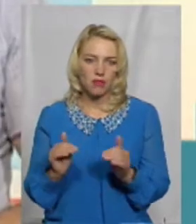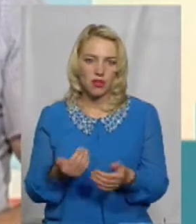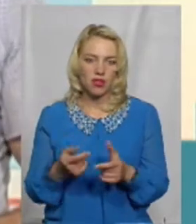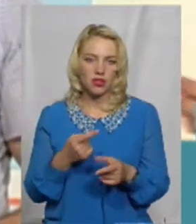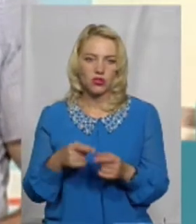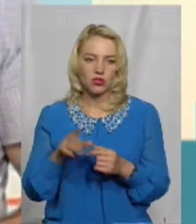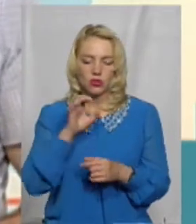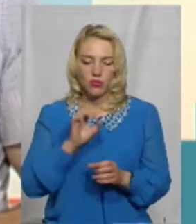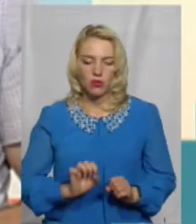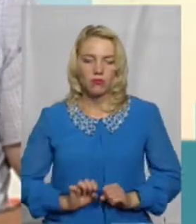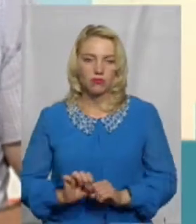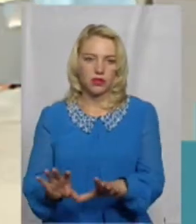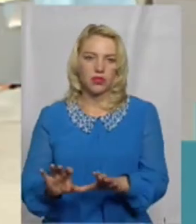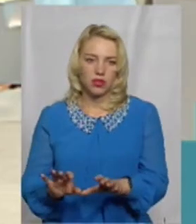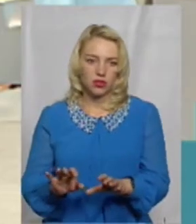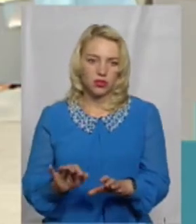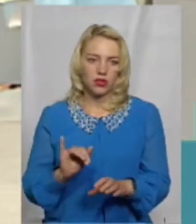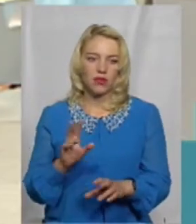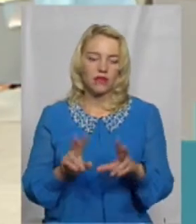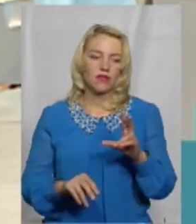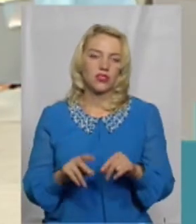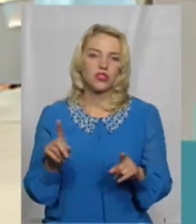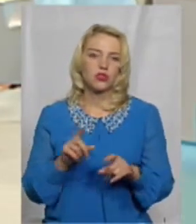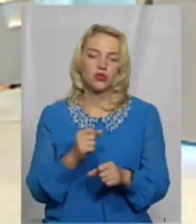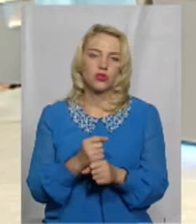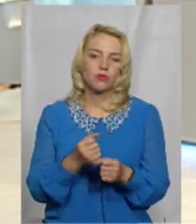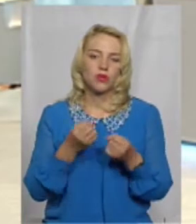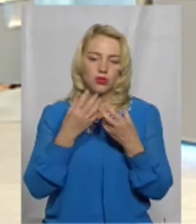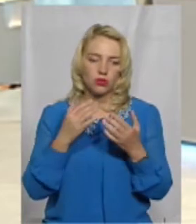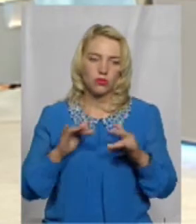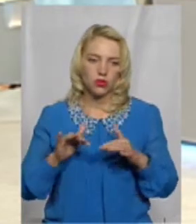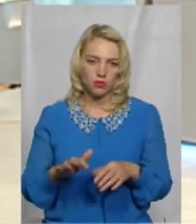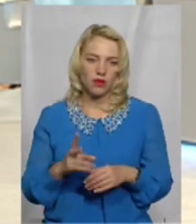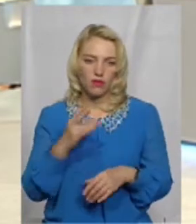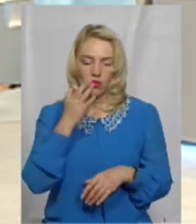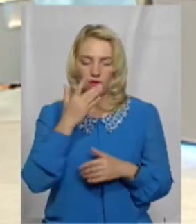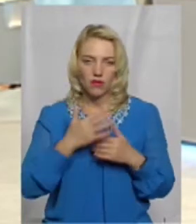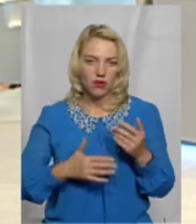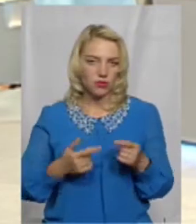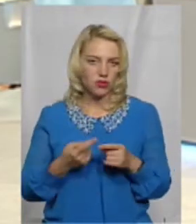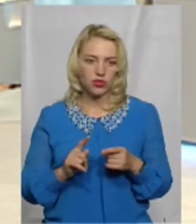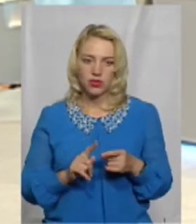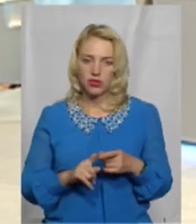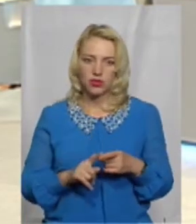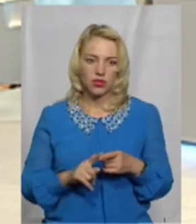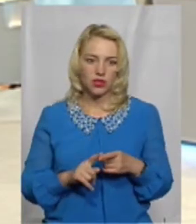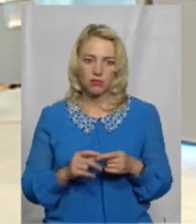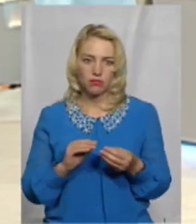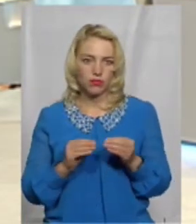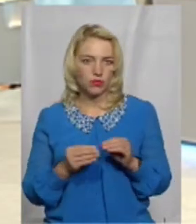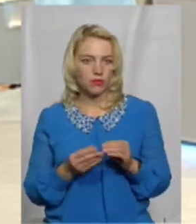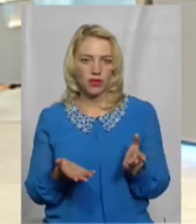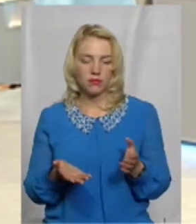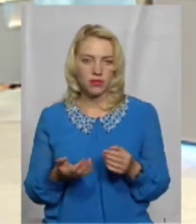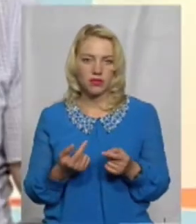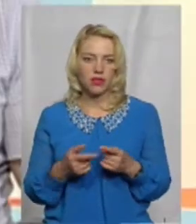чи собачку, підкидають. І вони рахують, що вони зробили добру справу. Ну, вибачте. Так, є, так, так, так. Це дуже проблема.